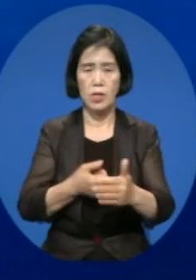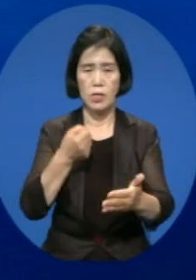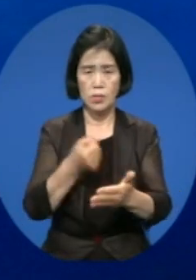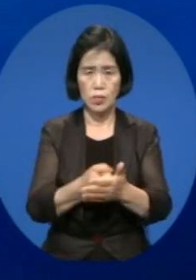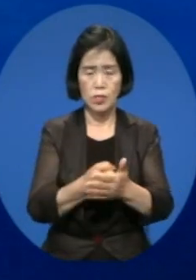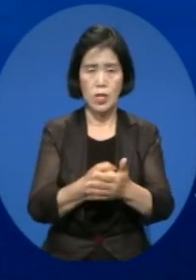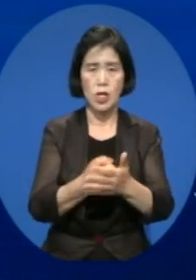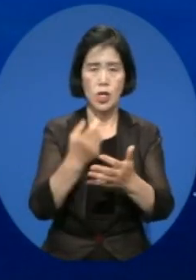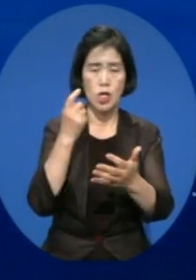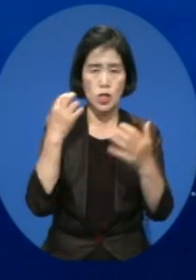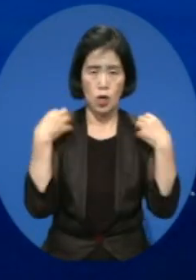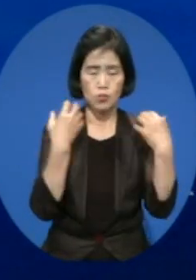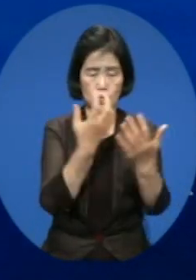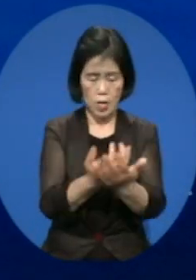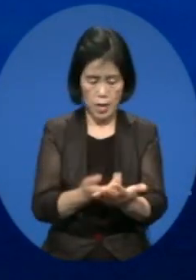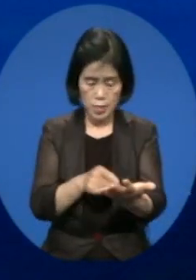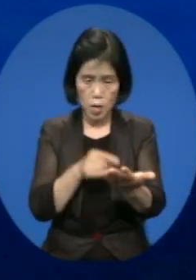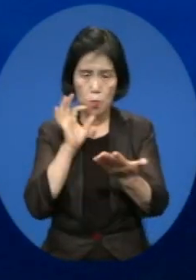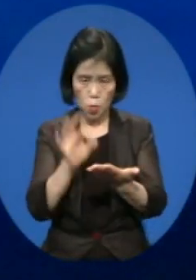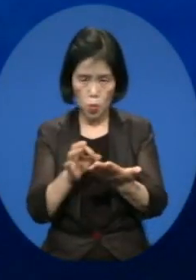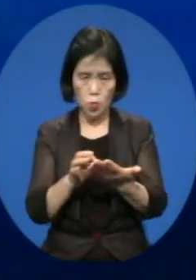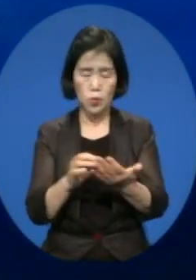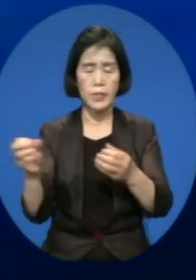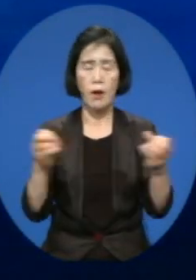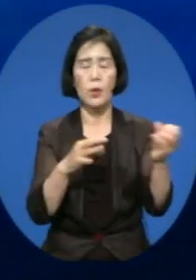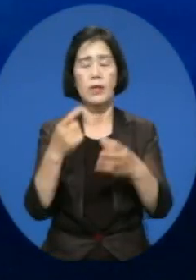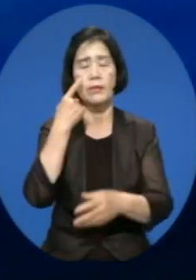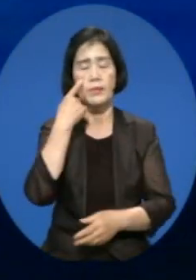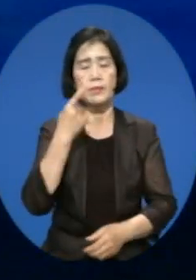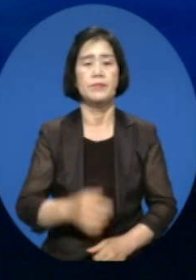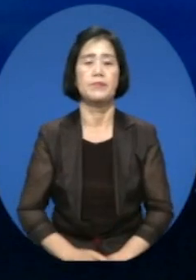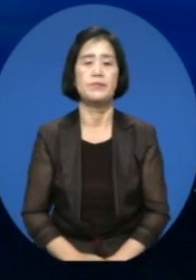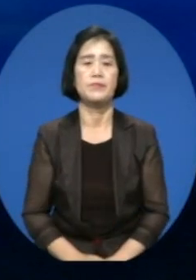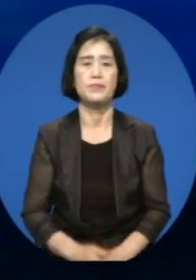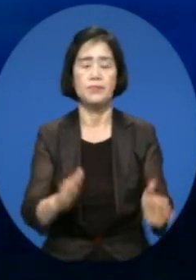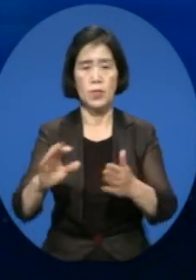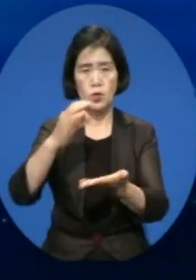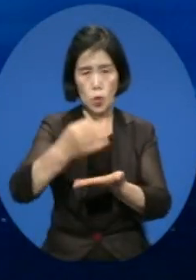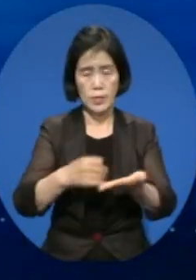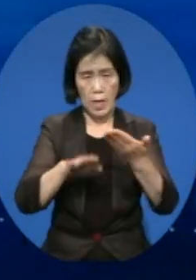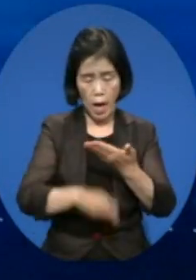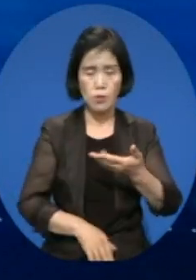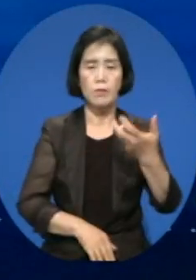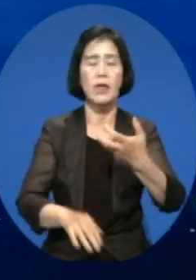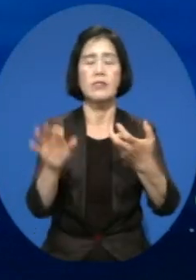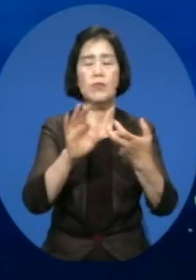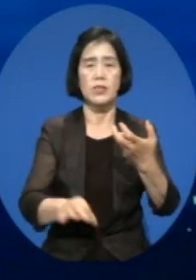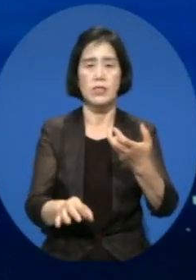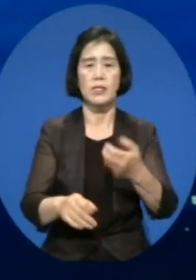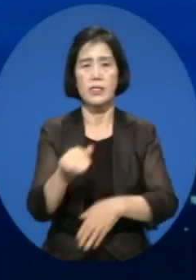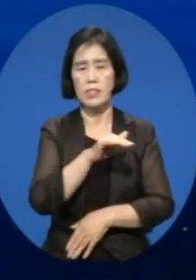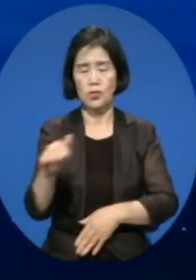된 정부 안을 놓고 지금 계속해서 좀 말씀을 더 드리도록 하겠습니다. 자, 말씀드린 대로 소득 하위 80% 그리고